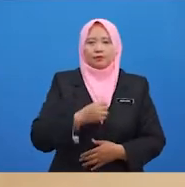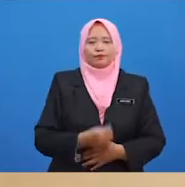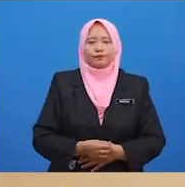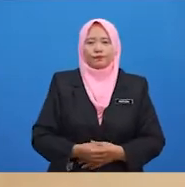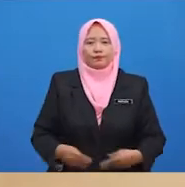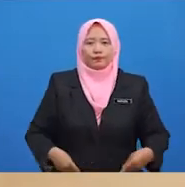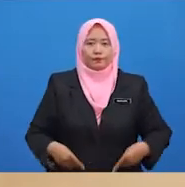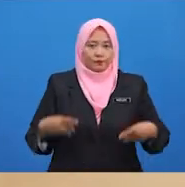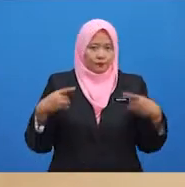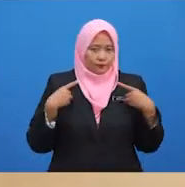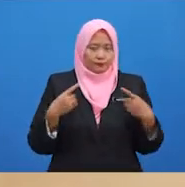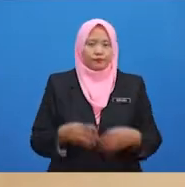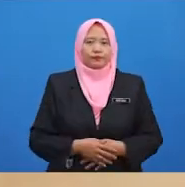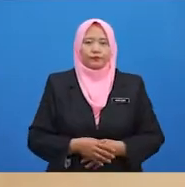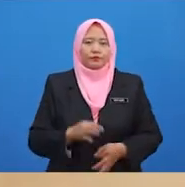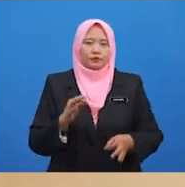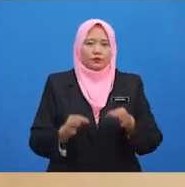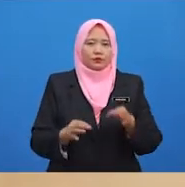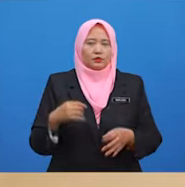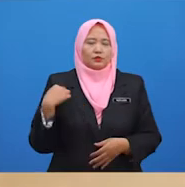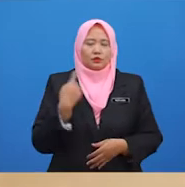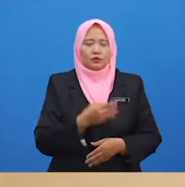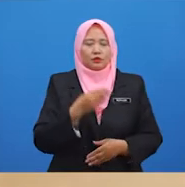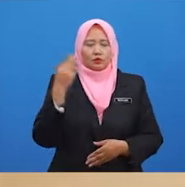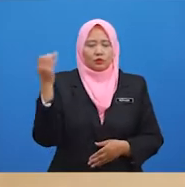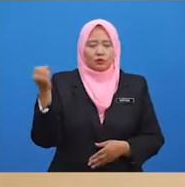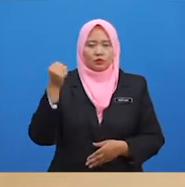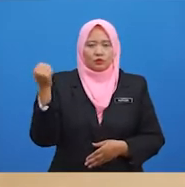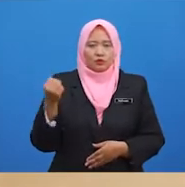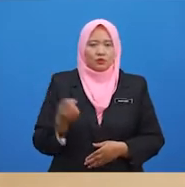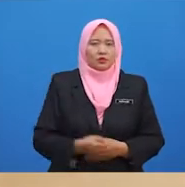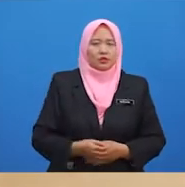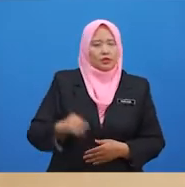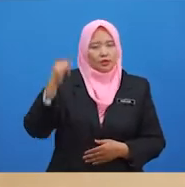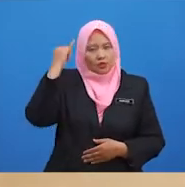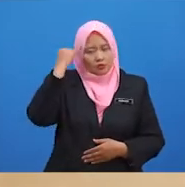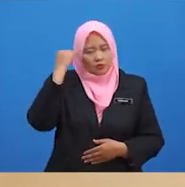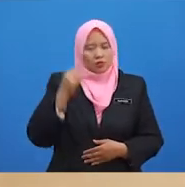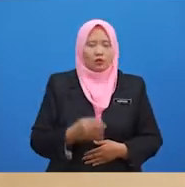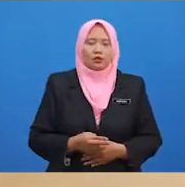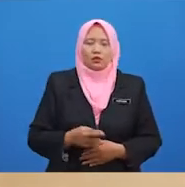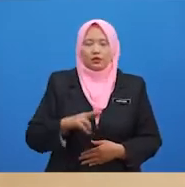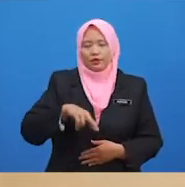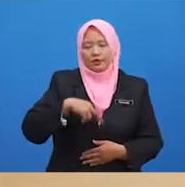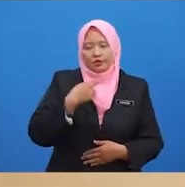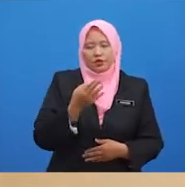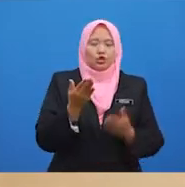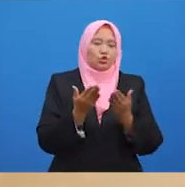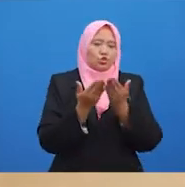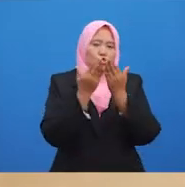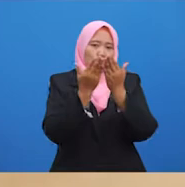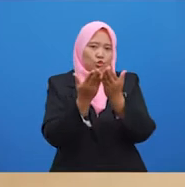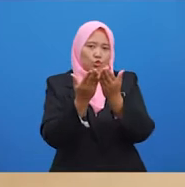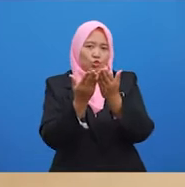kita sentiasa muhasabah diri ke arah yang lebih baik, secara tidak langsung rasa syukur akan terbit